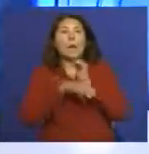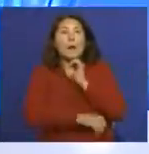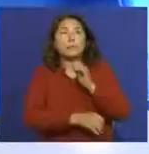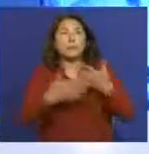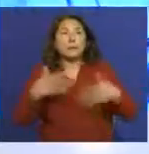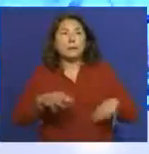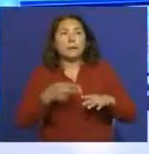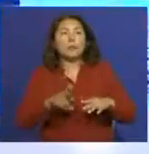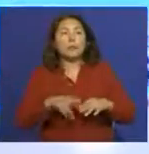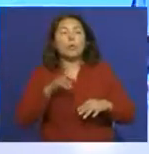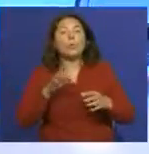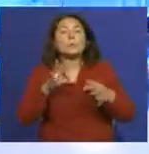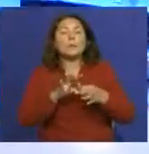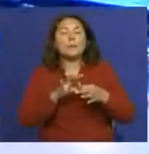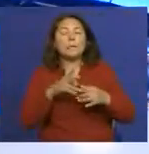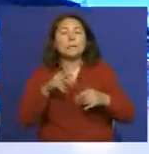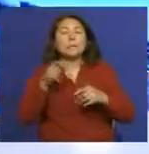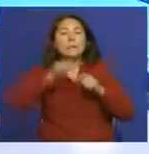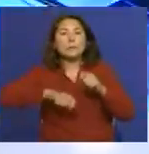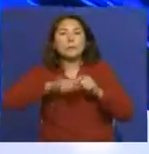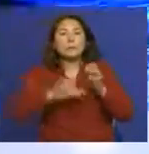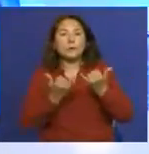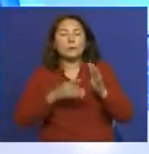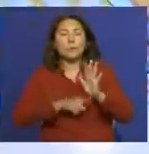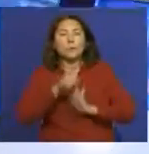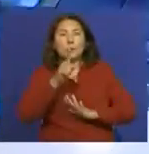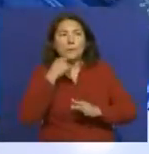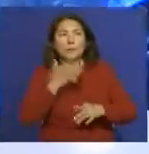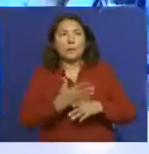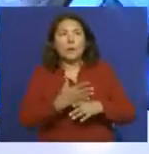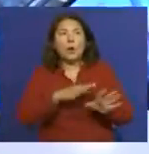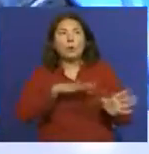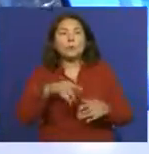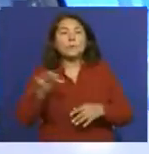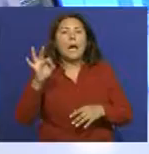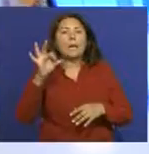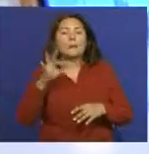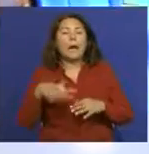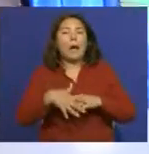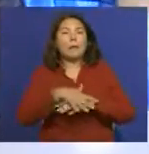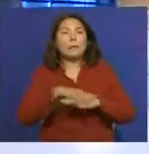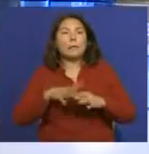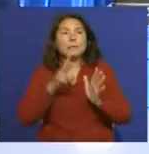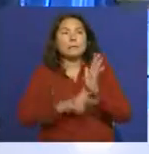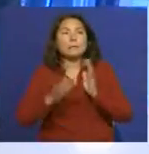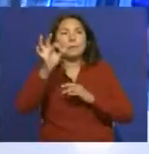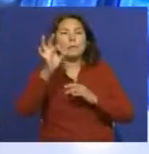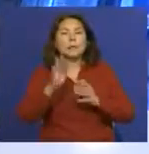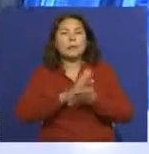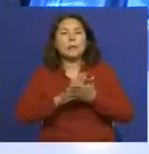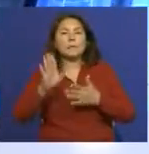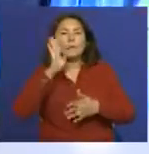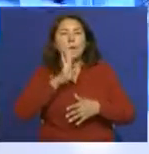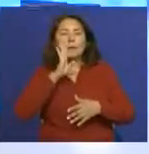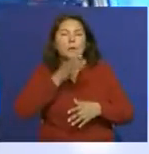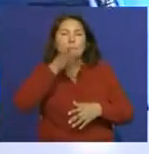таңда қондырғыларды іске қосу алдындағы тексерістер жүргізіліп жатыр. Еділ суын сүзгіден өткізетін қазандықтар қала халқының 80%-ын таза сумен